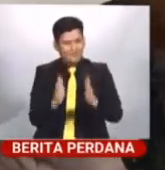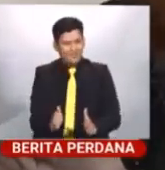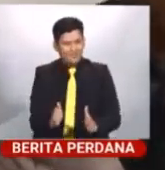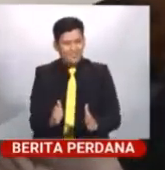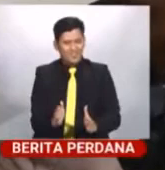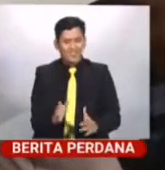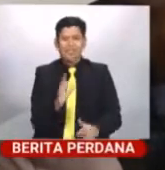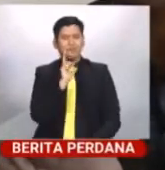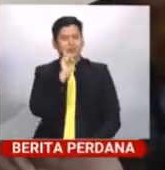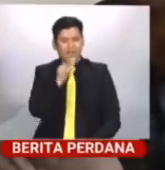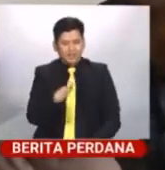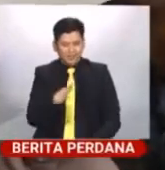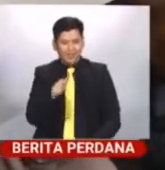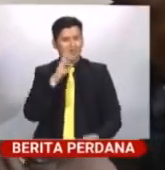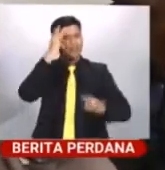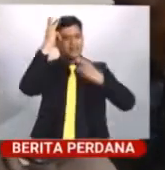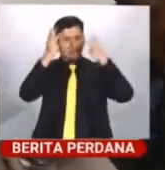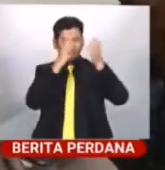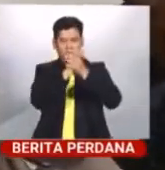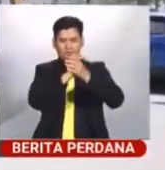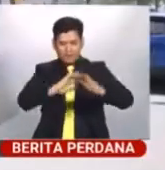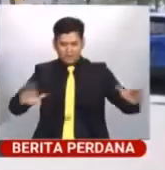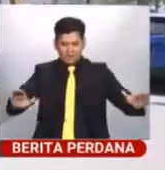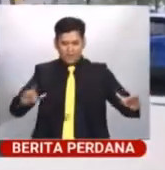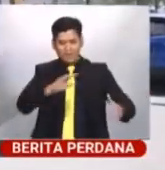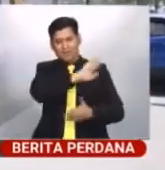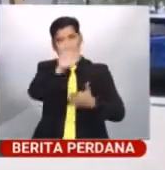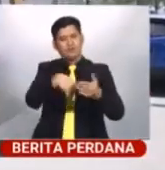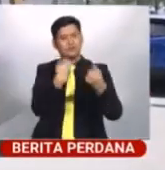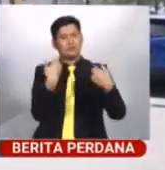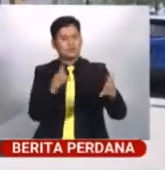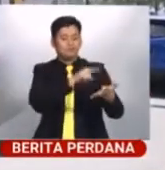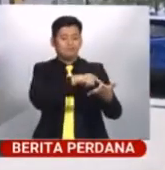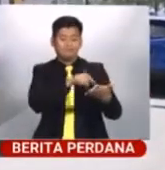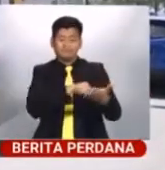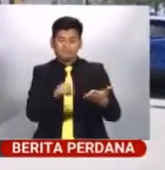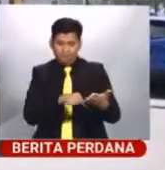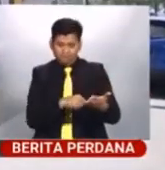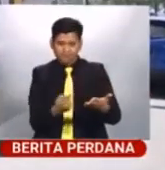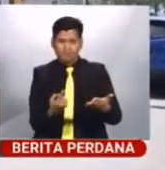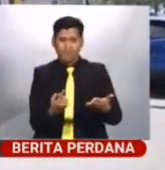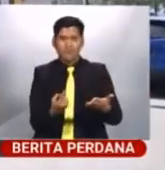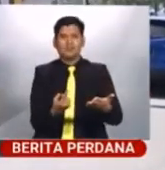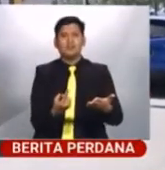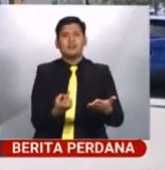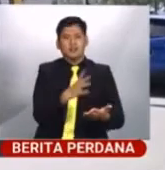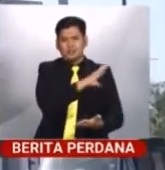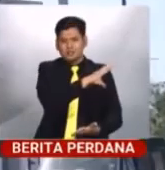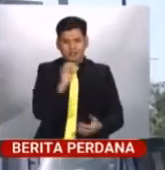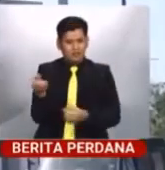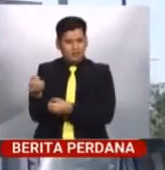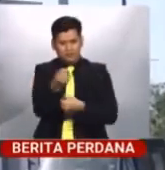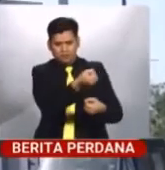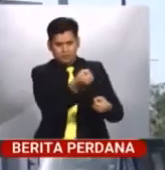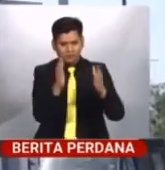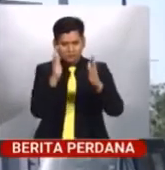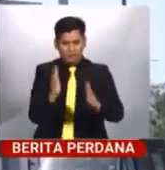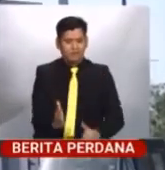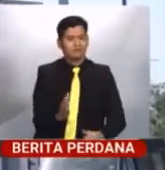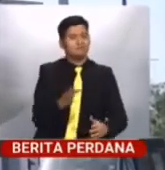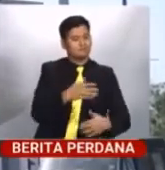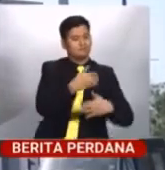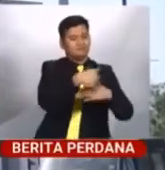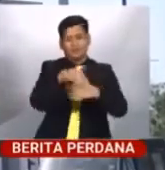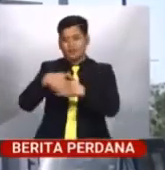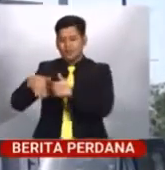aspek keselamatan yang berkaitan dengan kebakaran. Selain itu, pihak Bomba juga akan menempatkan beberapa anggotanya di stadium